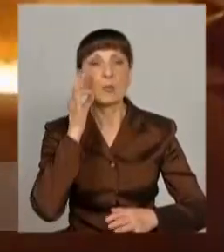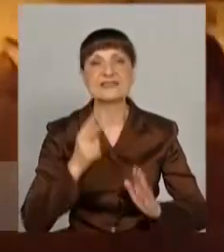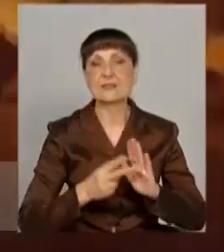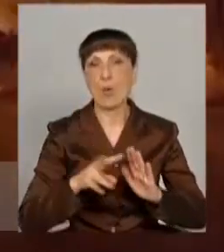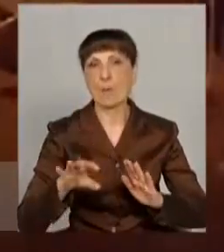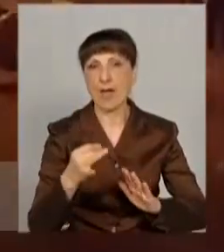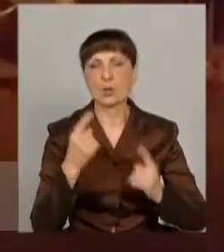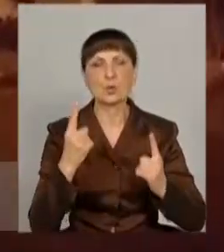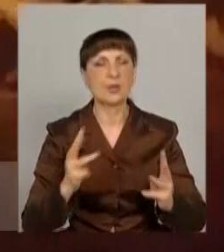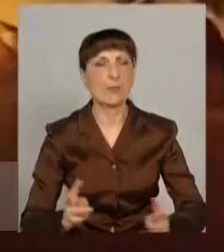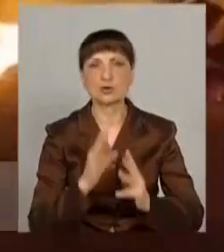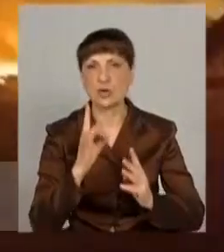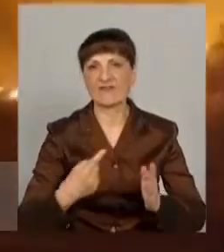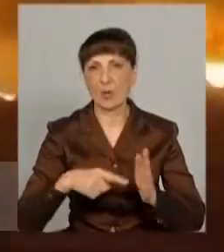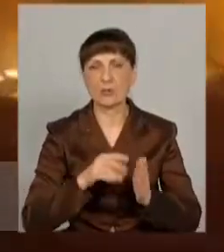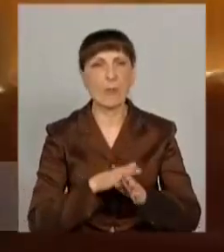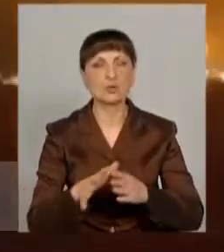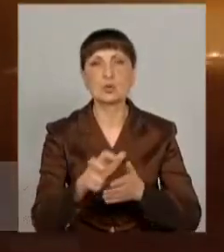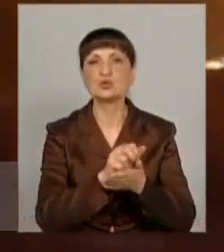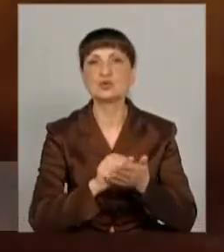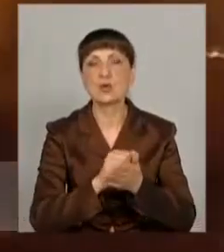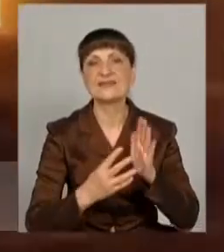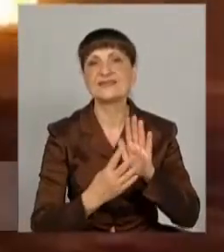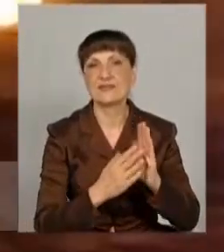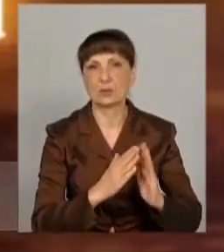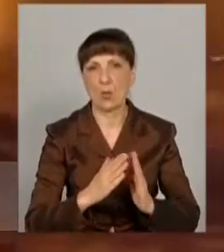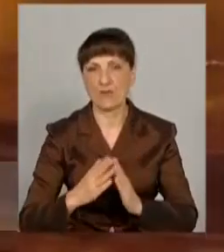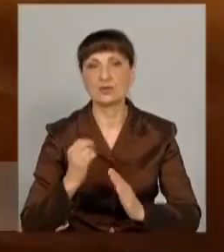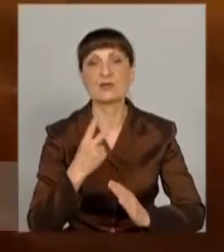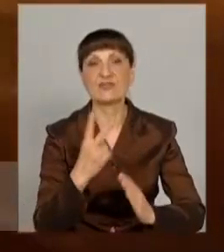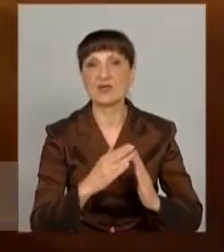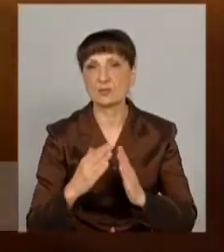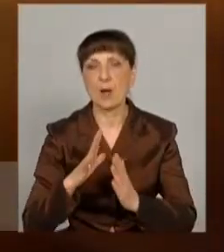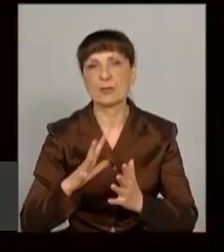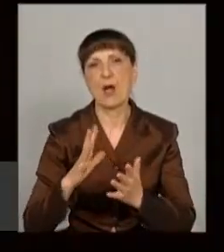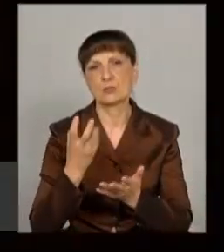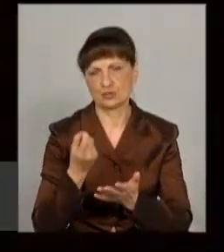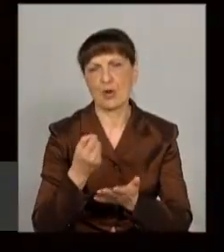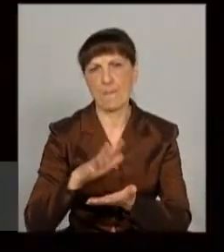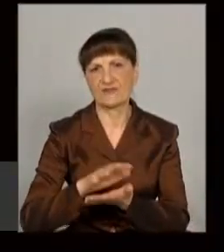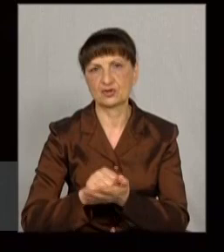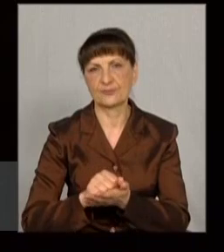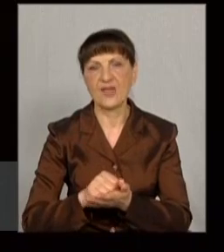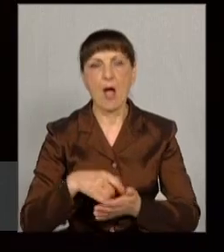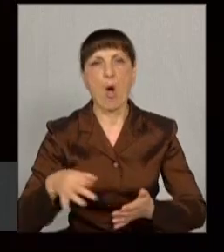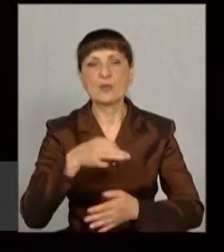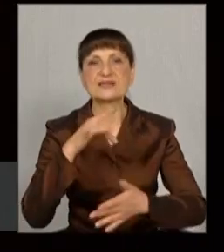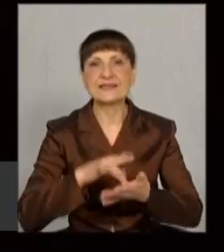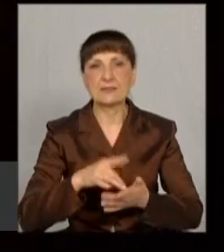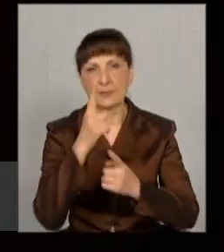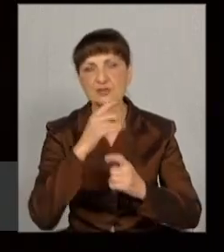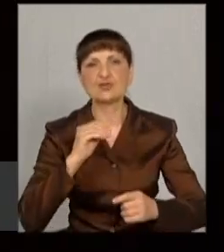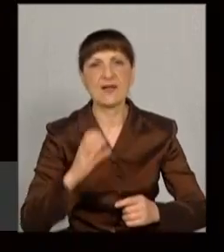мая крупный пожар в городе полностью уничтожил 9 домов. Еще 2 жилища были повреждены. Тогда в областном центре объявили